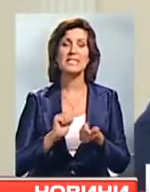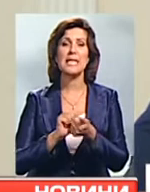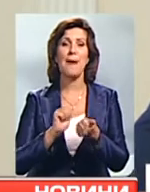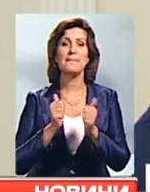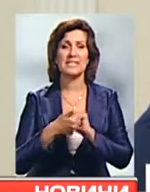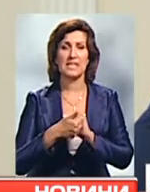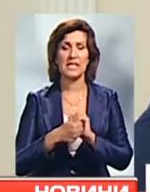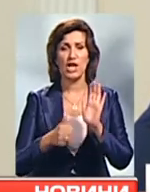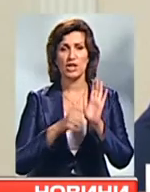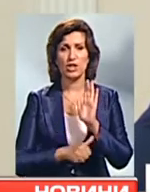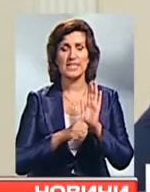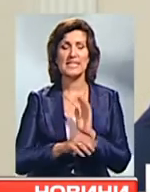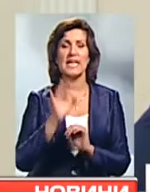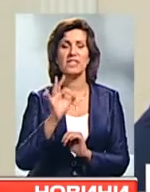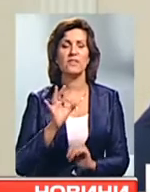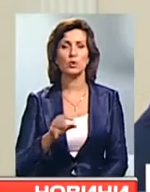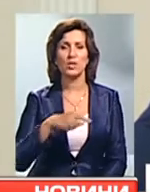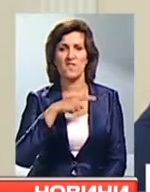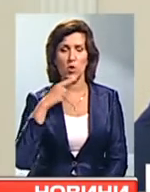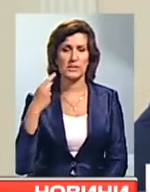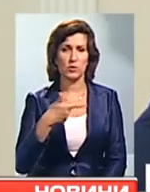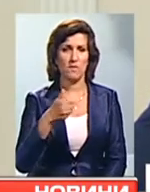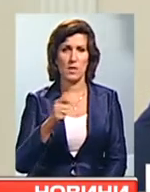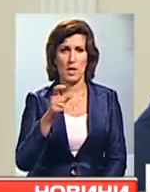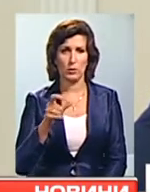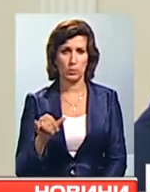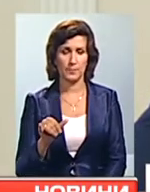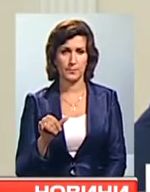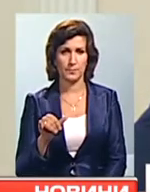замістили 60% російського газу,